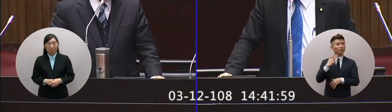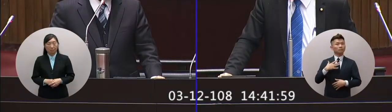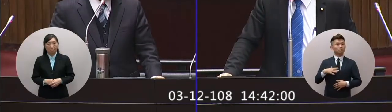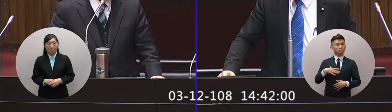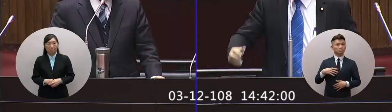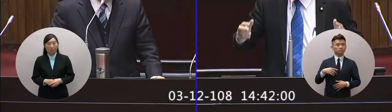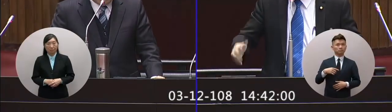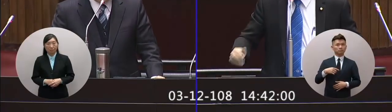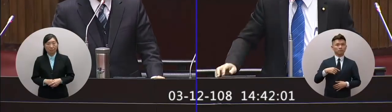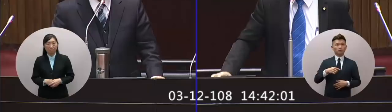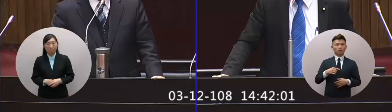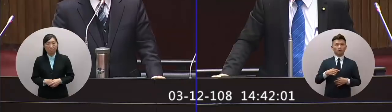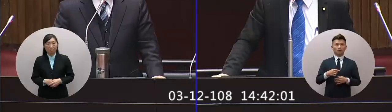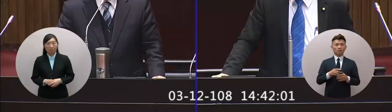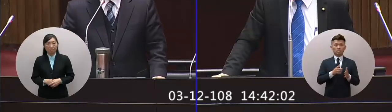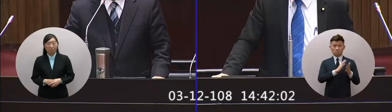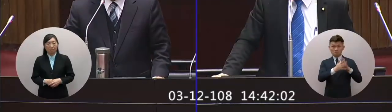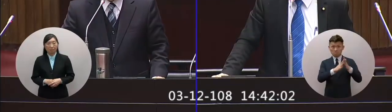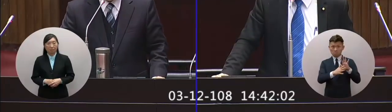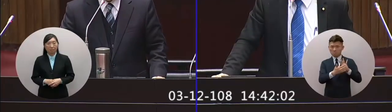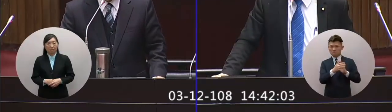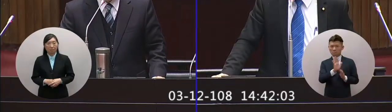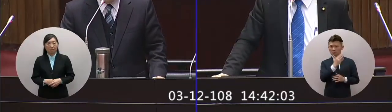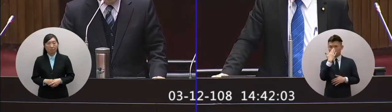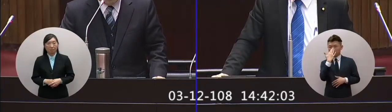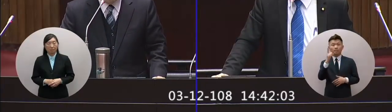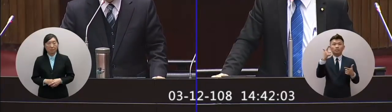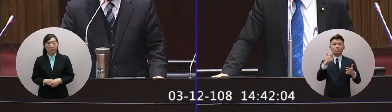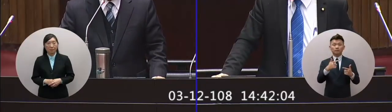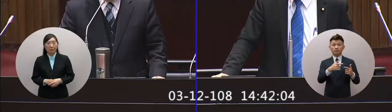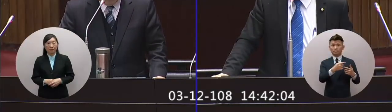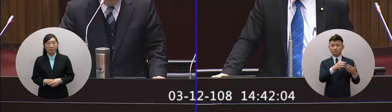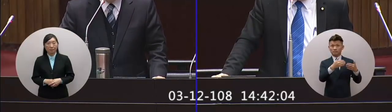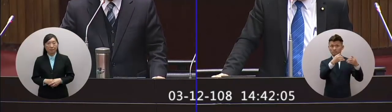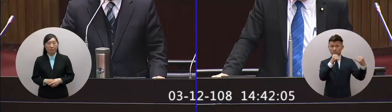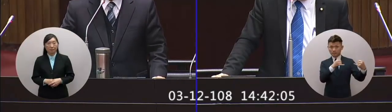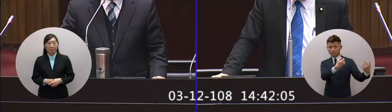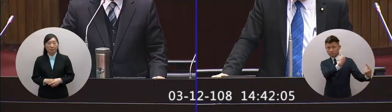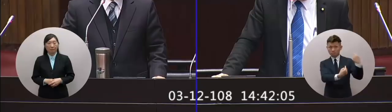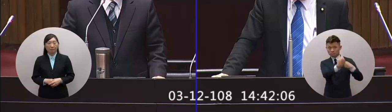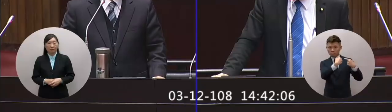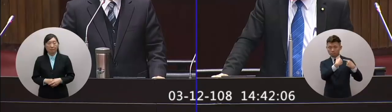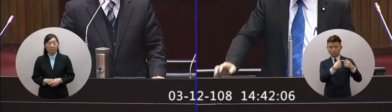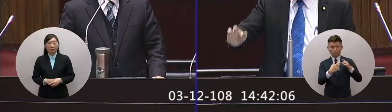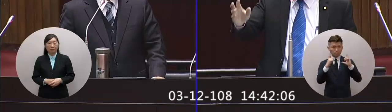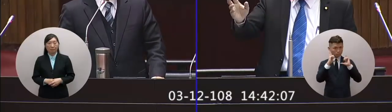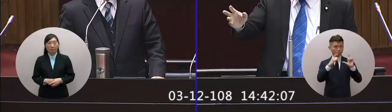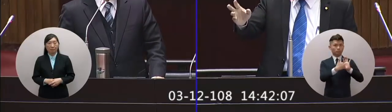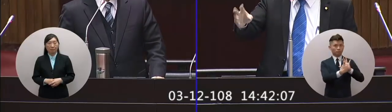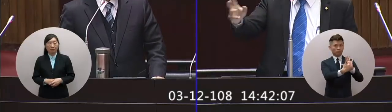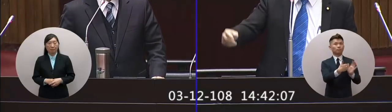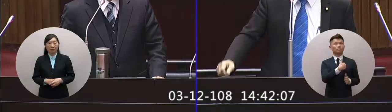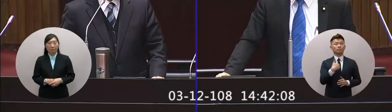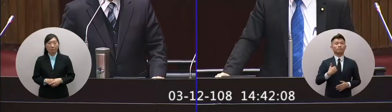会避，我们绝对不是不求战，但是绝对不会逃避敌人的欺侮了哈。来，我请教，今毛头